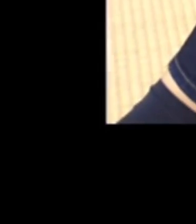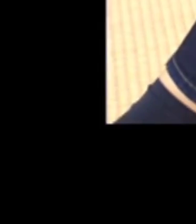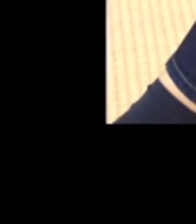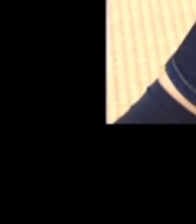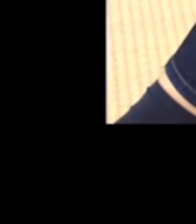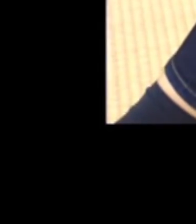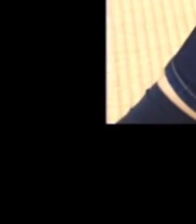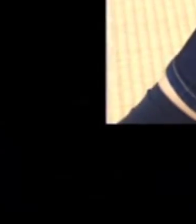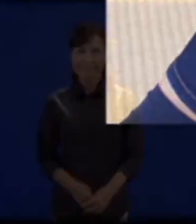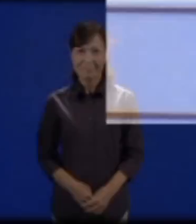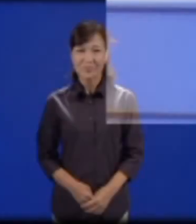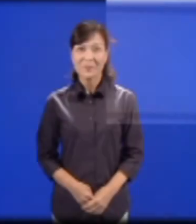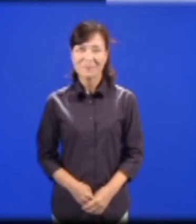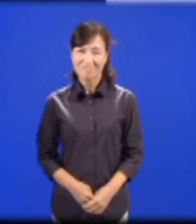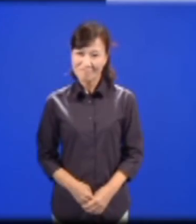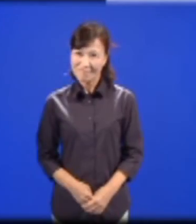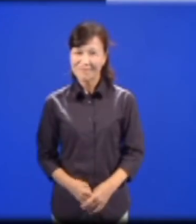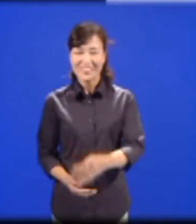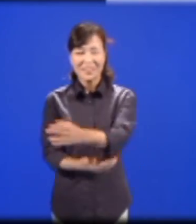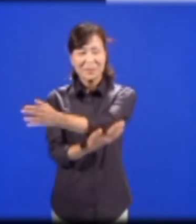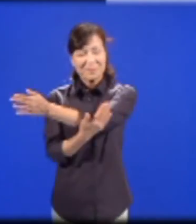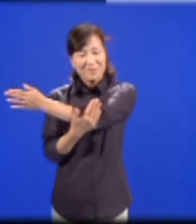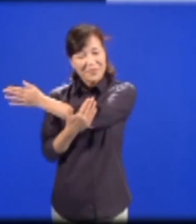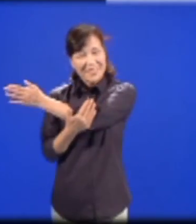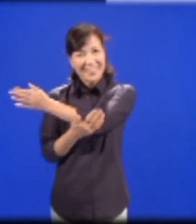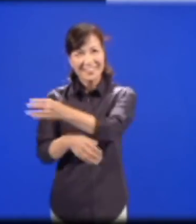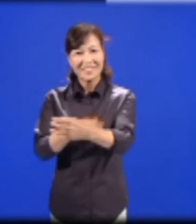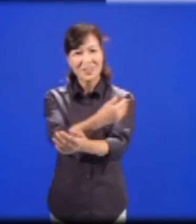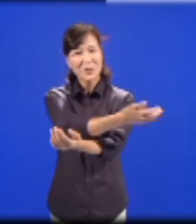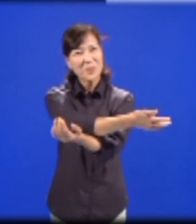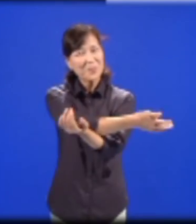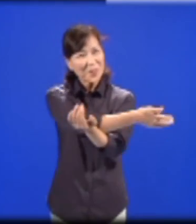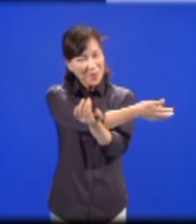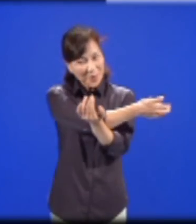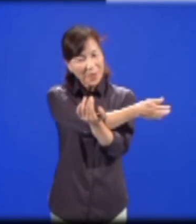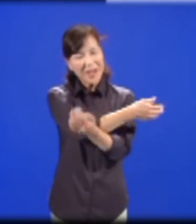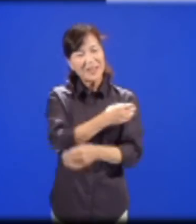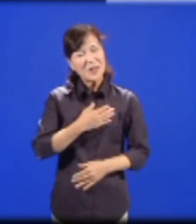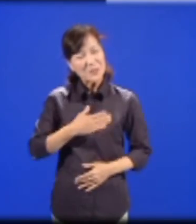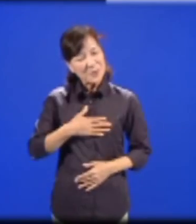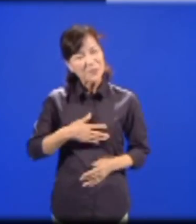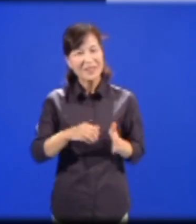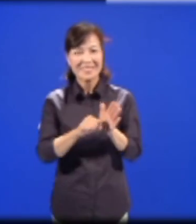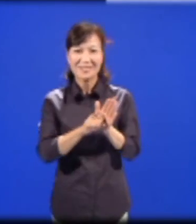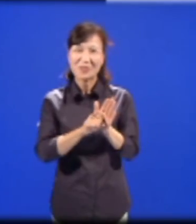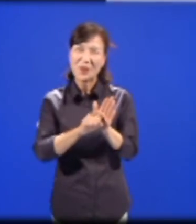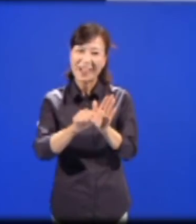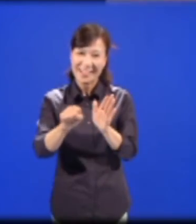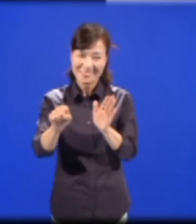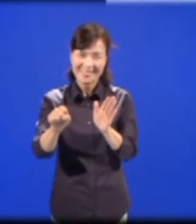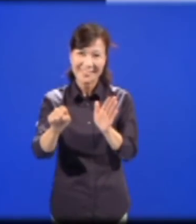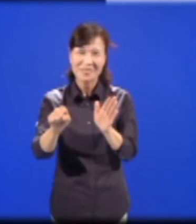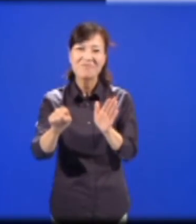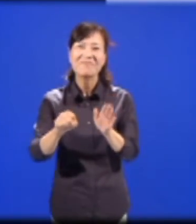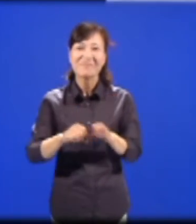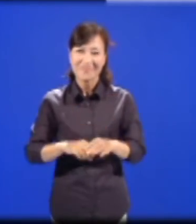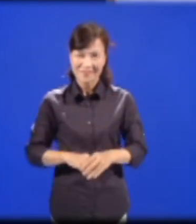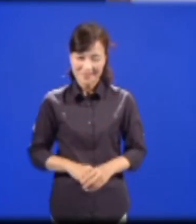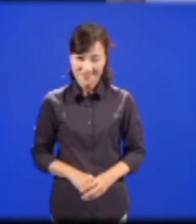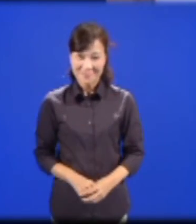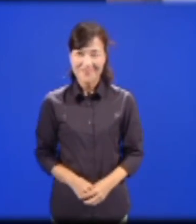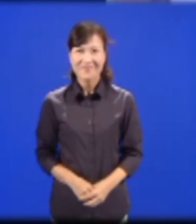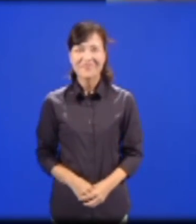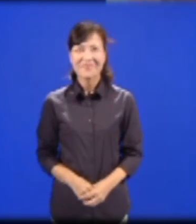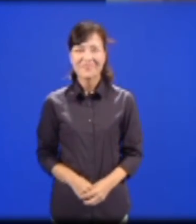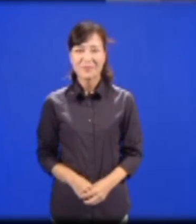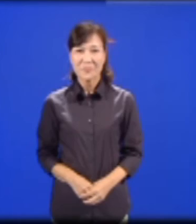く運動です。 簡単そうに見えて結構効きます。早速うちでやってみますね。 はい、ぜひ